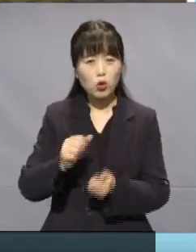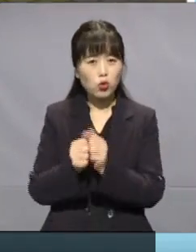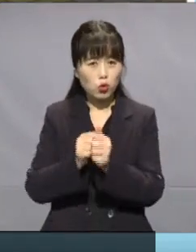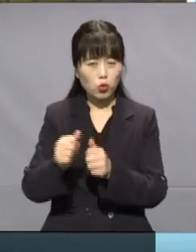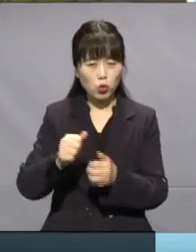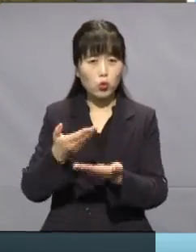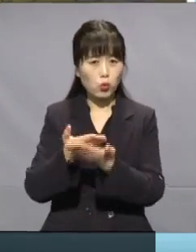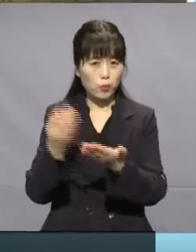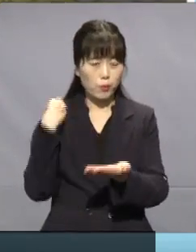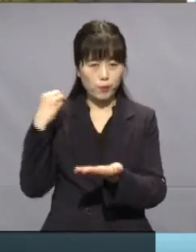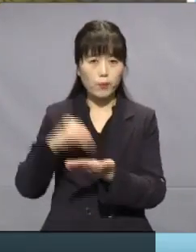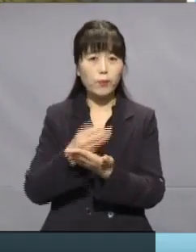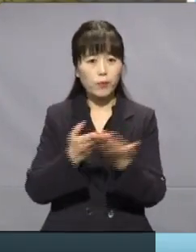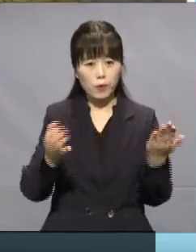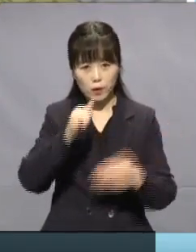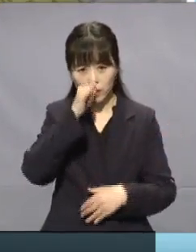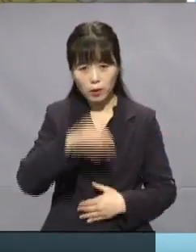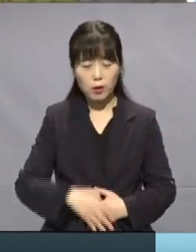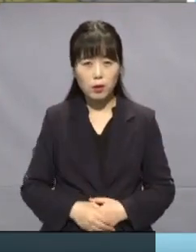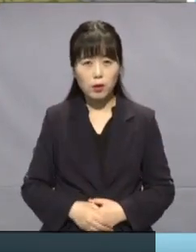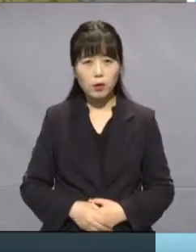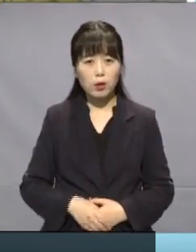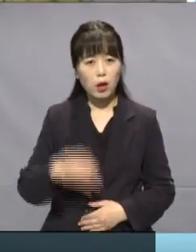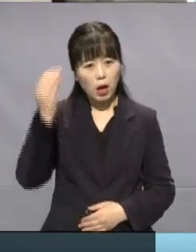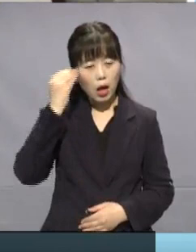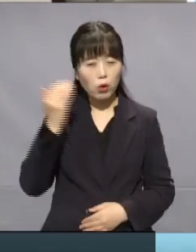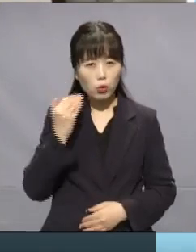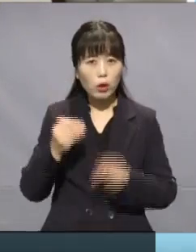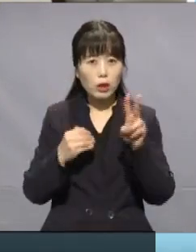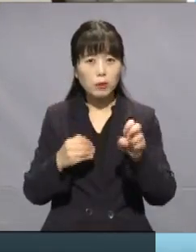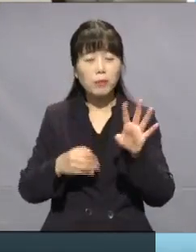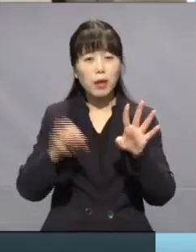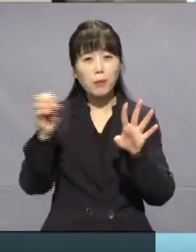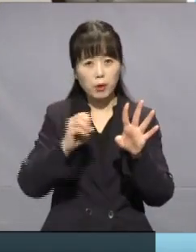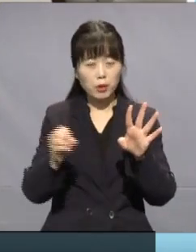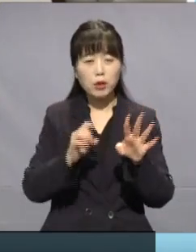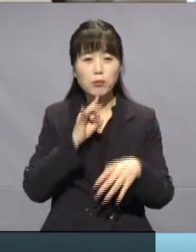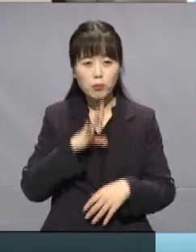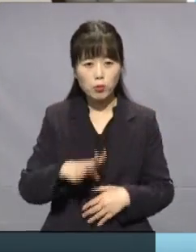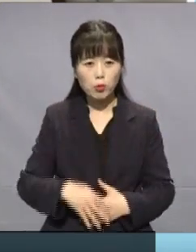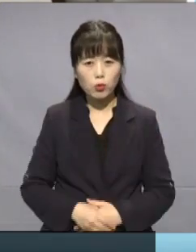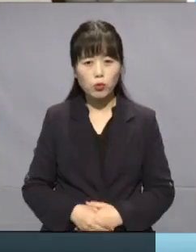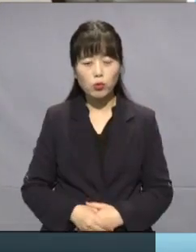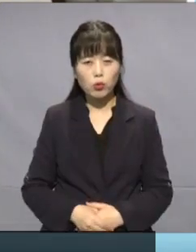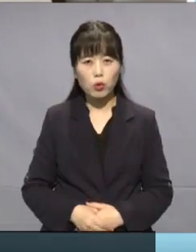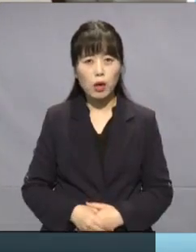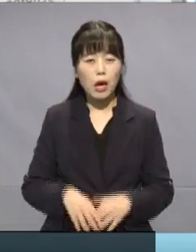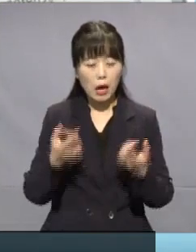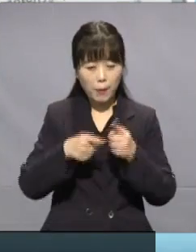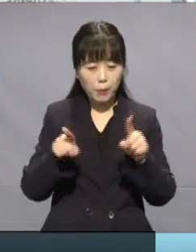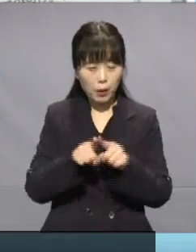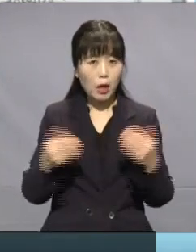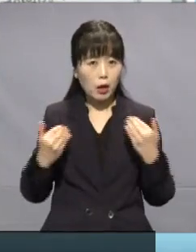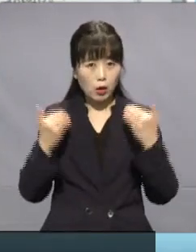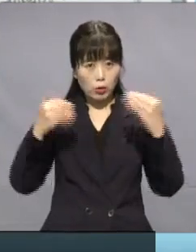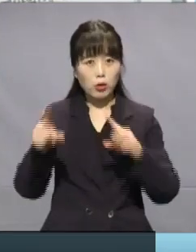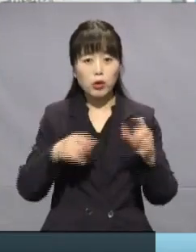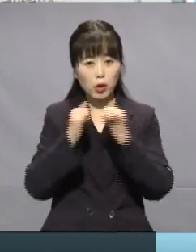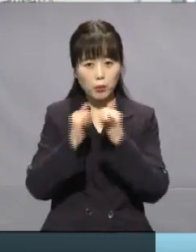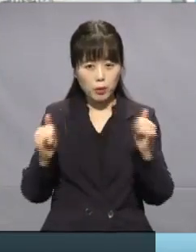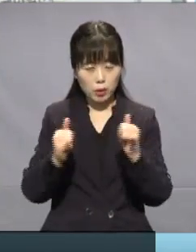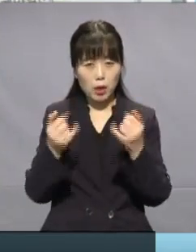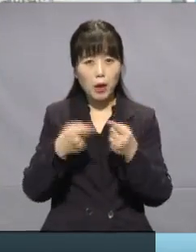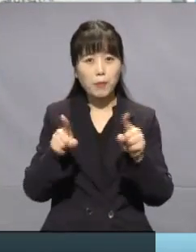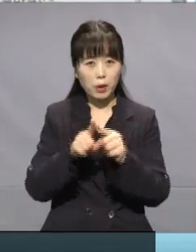하나라면 외국 같은 경우는 평균이 64%입니다 근데 우리나라는 24% 밖에 안 돼요 그래서 같이 커서 또 서민들이 그것을